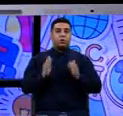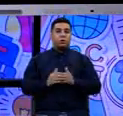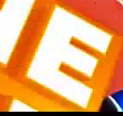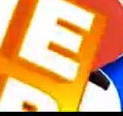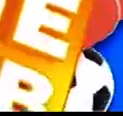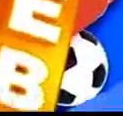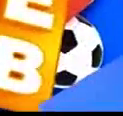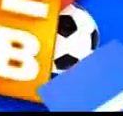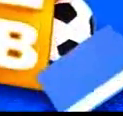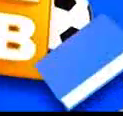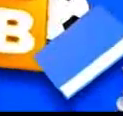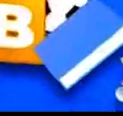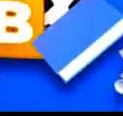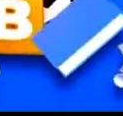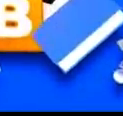bo'ling.